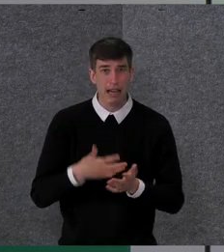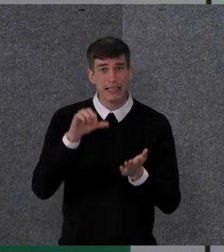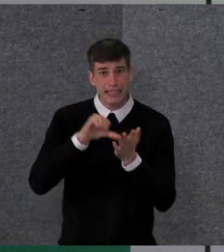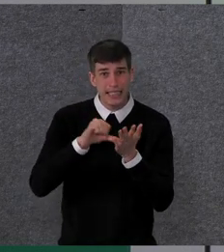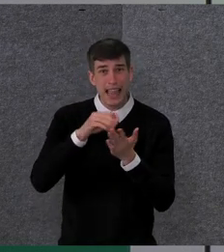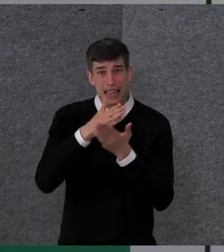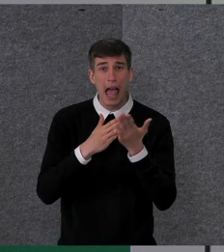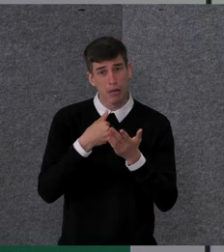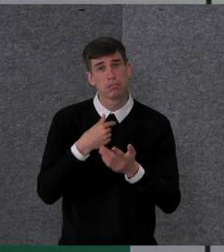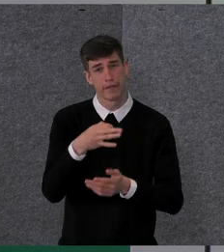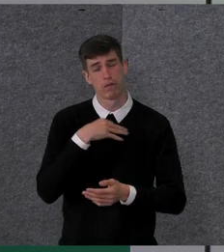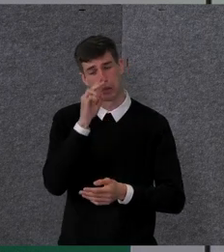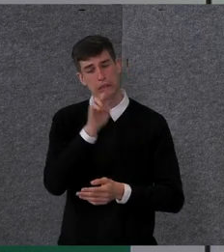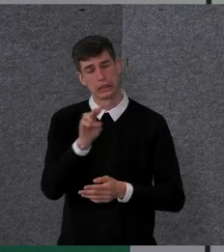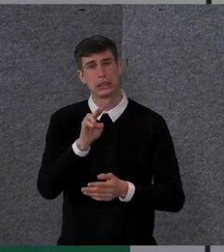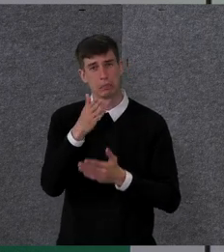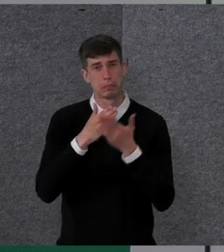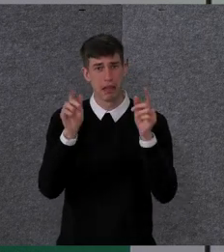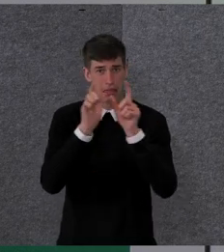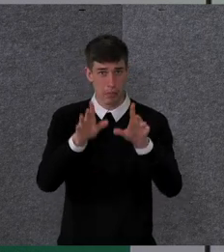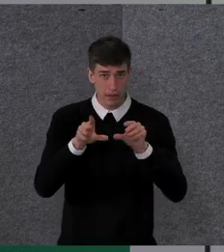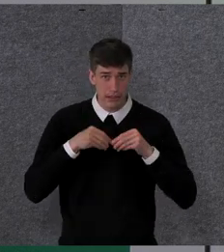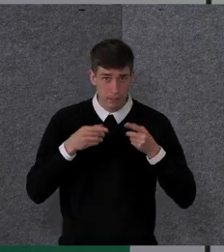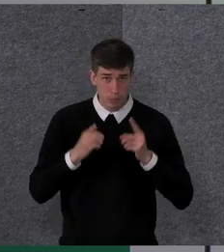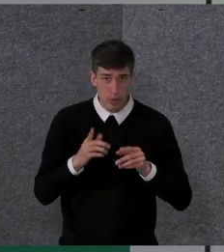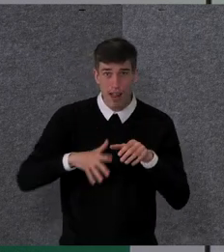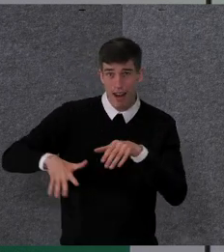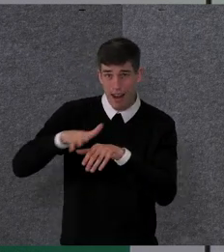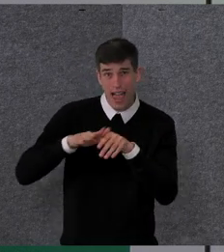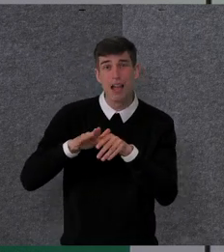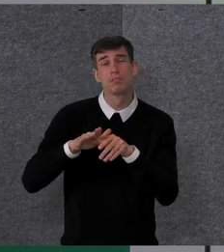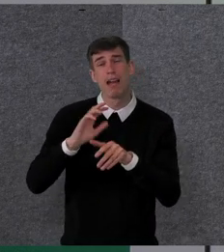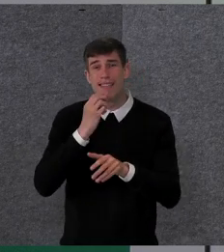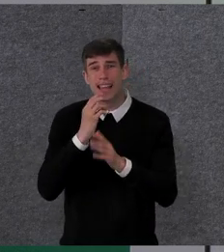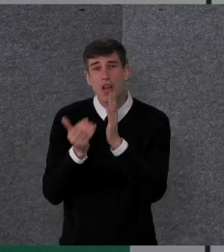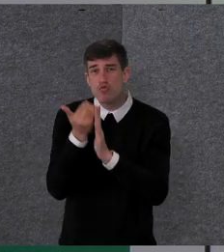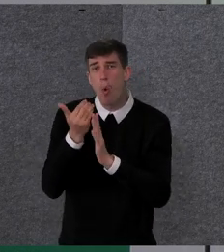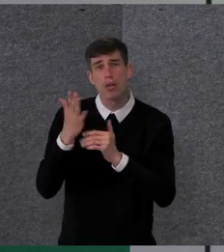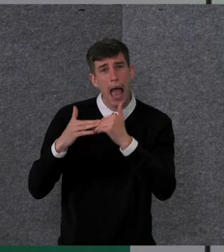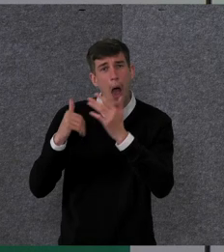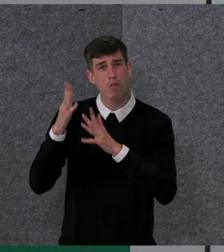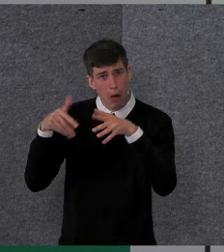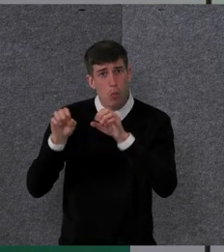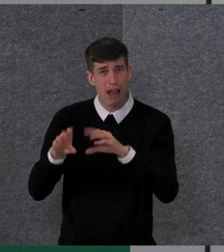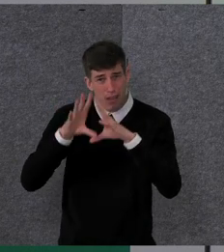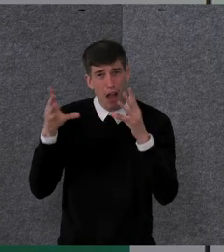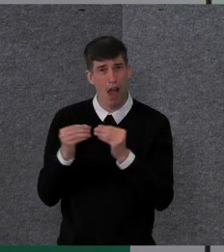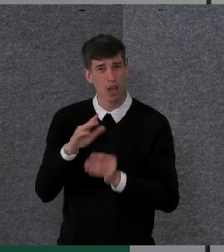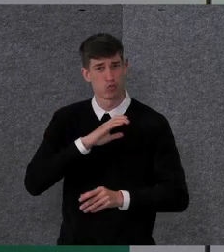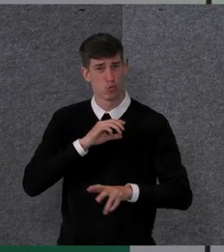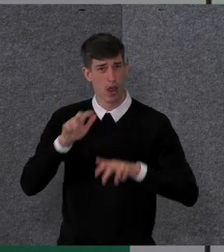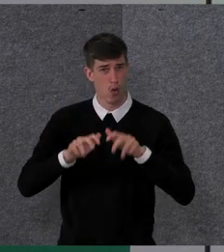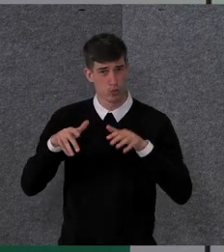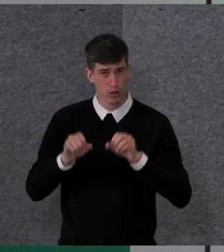Teil der Lösung ist. Im ländlichen Raum wird sich entscheiden, wie schnell wir die erneuerbaren Energien ausbauen können. Und ich will, dass